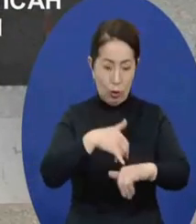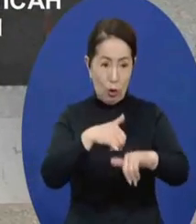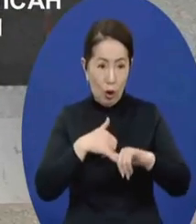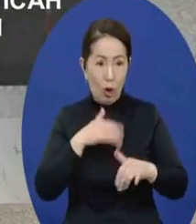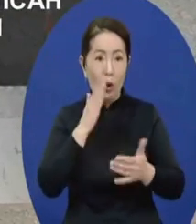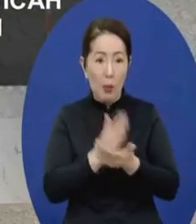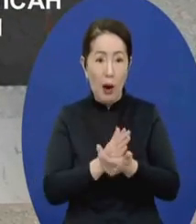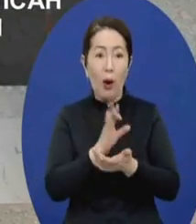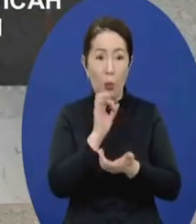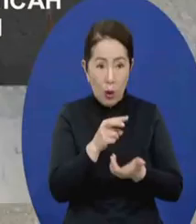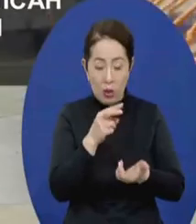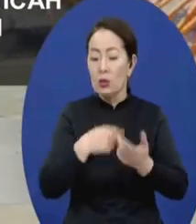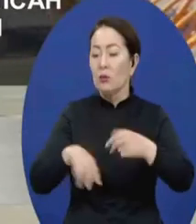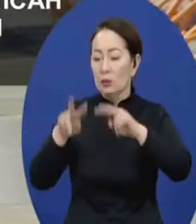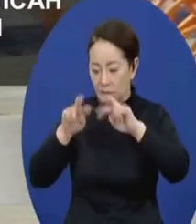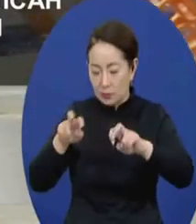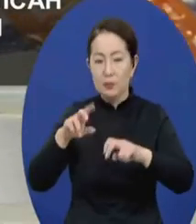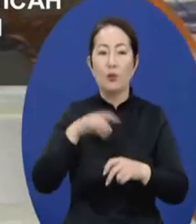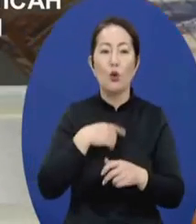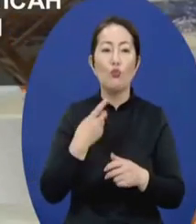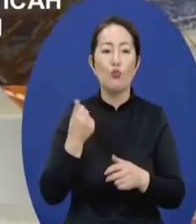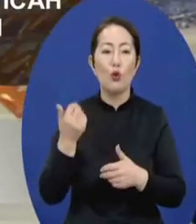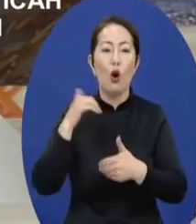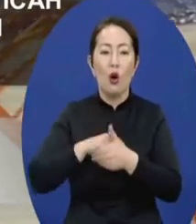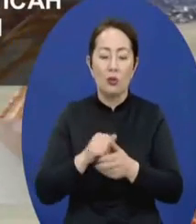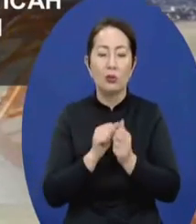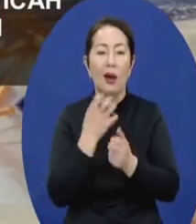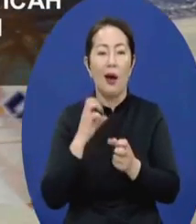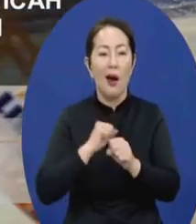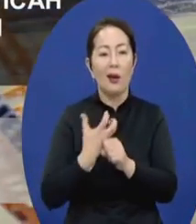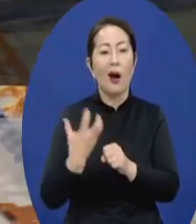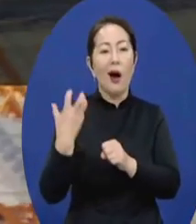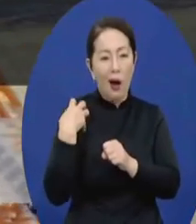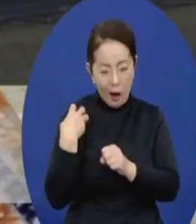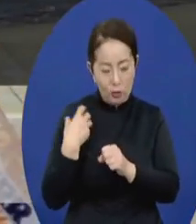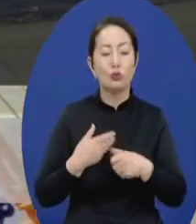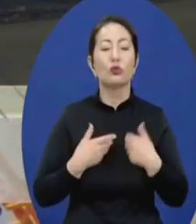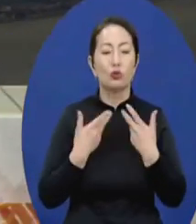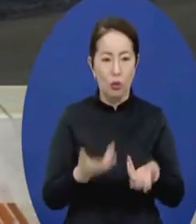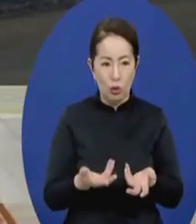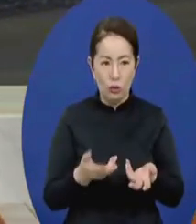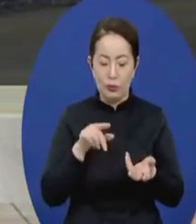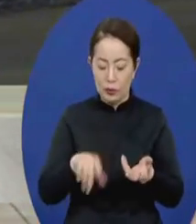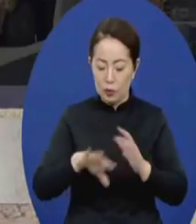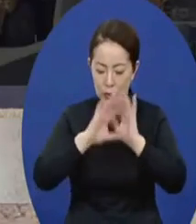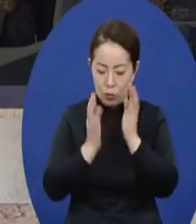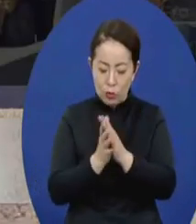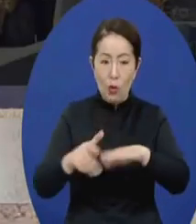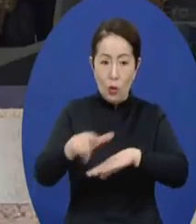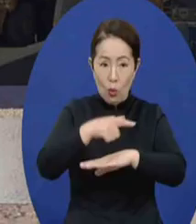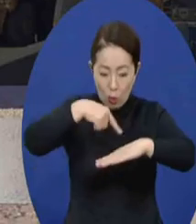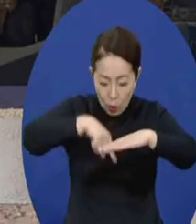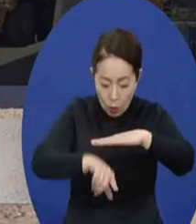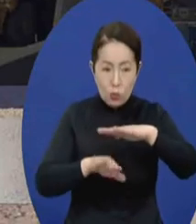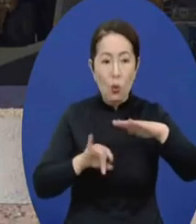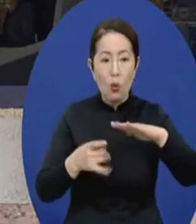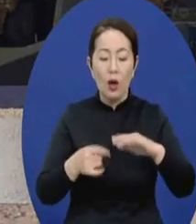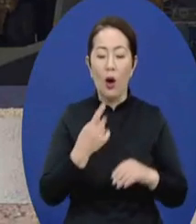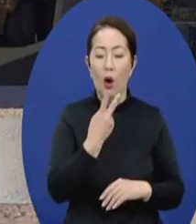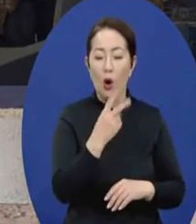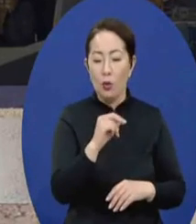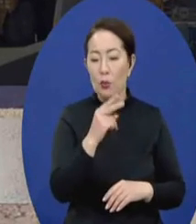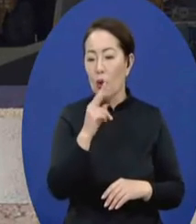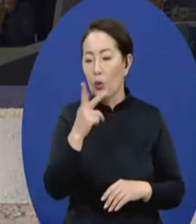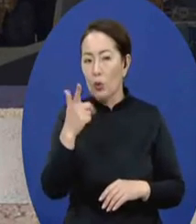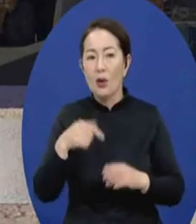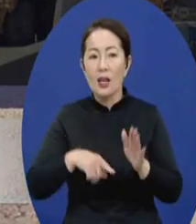хохирол учруулсан нөхцөл байдал тогтоогдвол хөрөнгө оруулагч тал хариуцлагыг хүлээх, ордын гүний уурхайг 2023 оны эхний